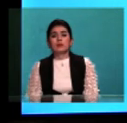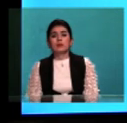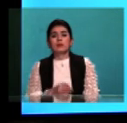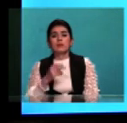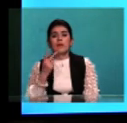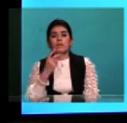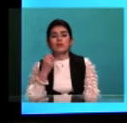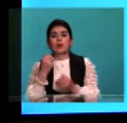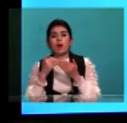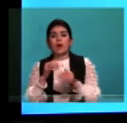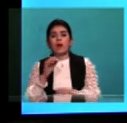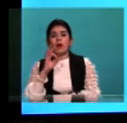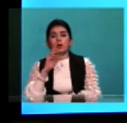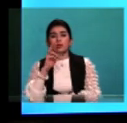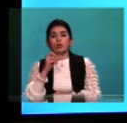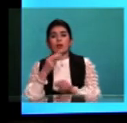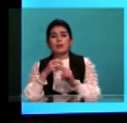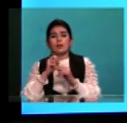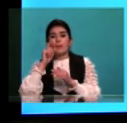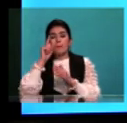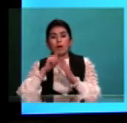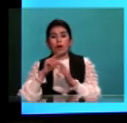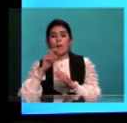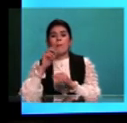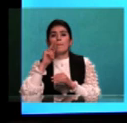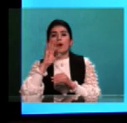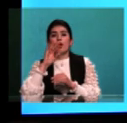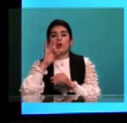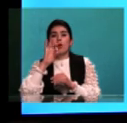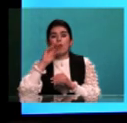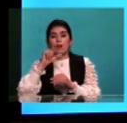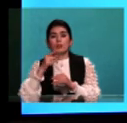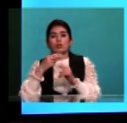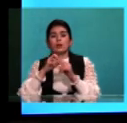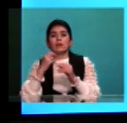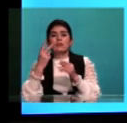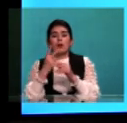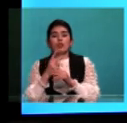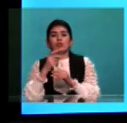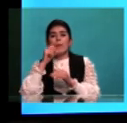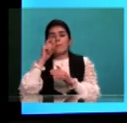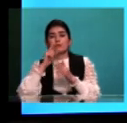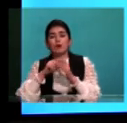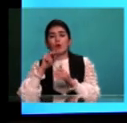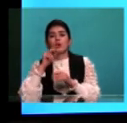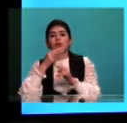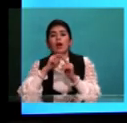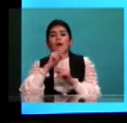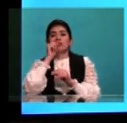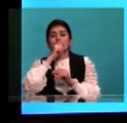выходит второе окно для подтверждения пароля. Здесь необходимо ввести уже второй пароль для подтверждения,